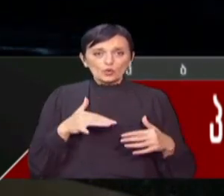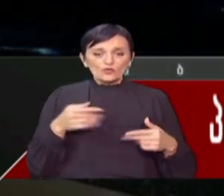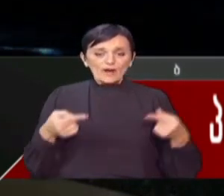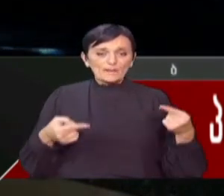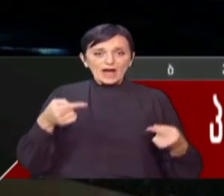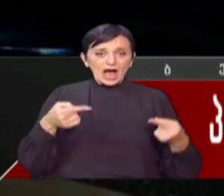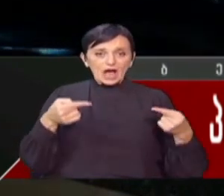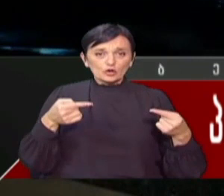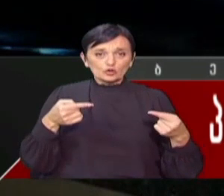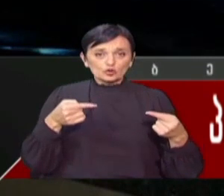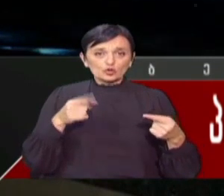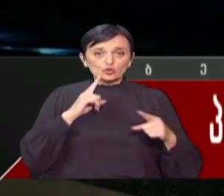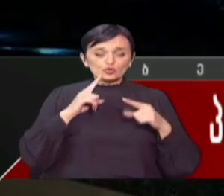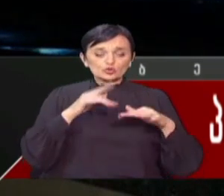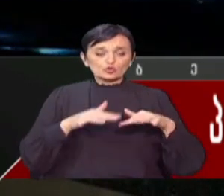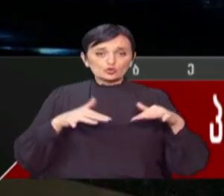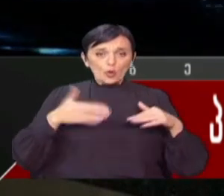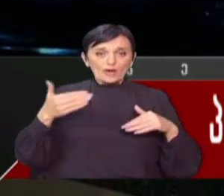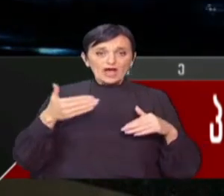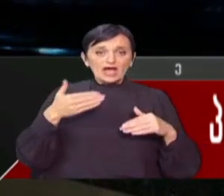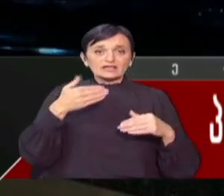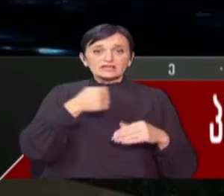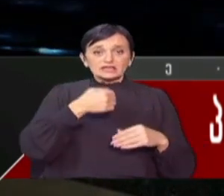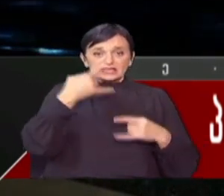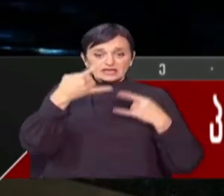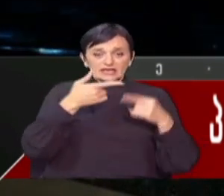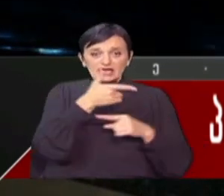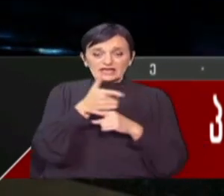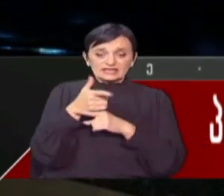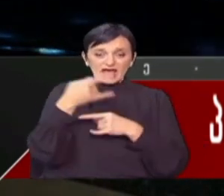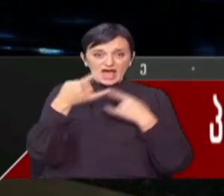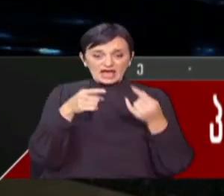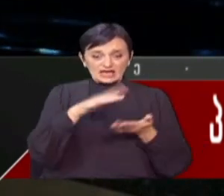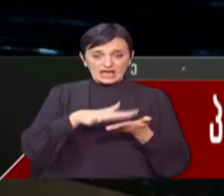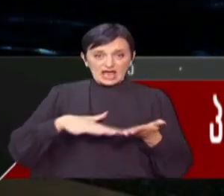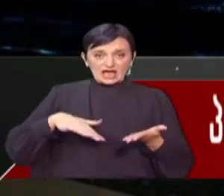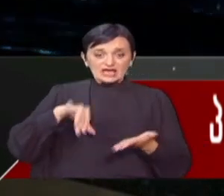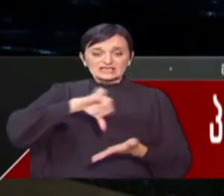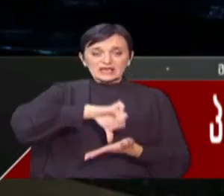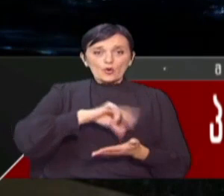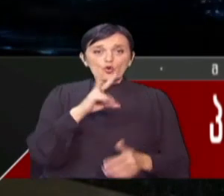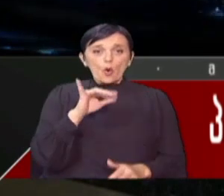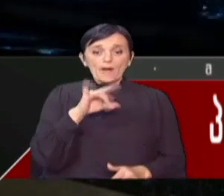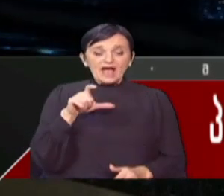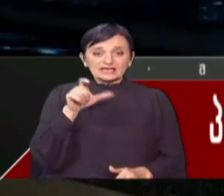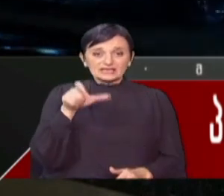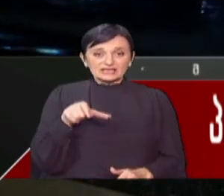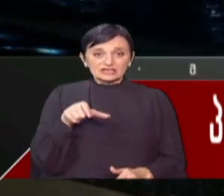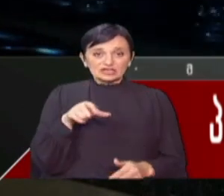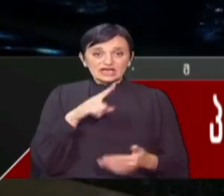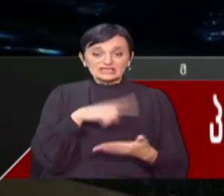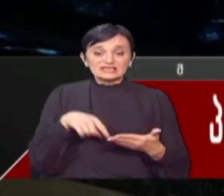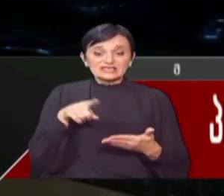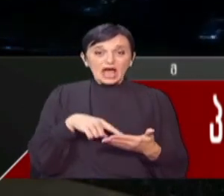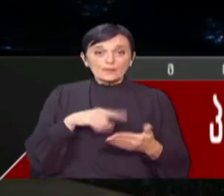paekrobas sxtomata darbazis gare telekamerebtan agzelebden Irakli Kobakhidze anu tsarmdgeni aghnishnuli sa impeachment-o